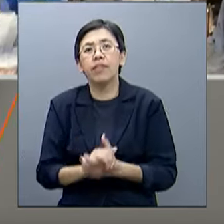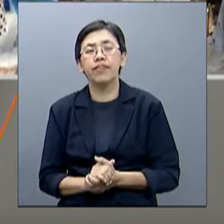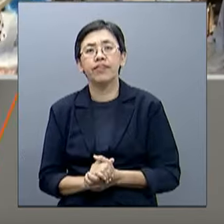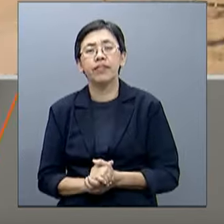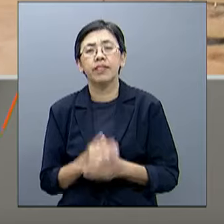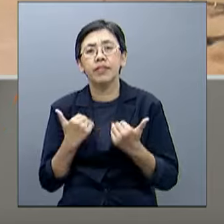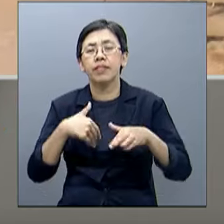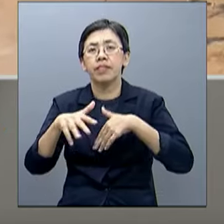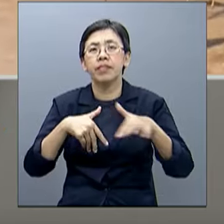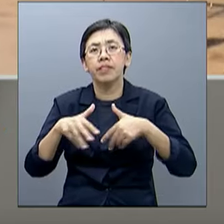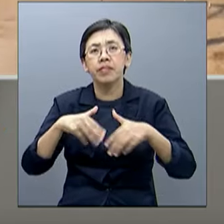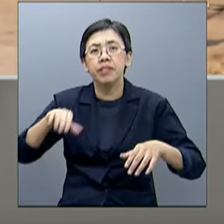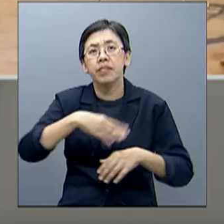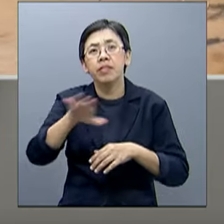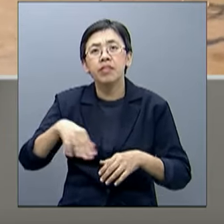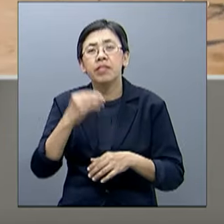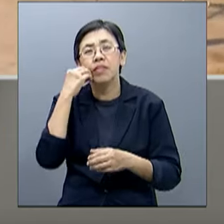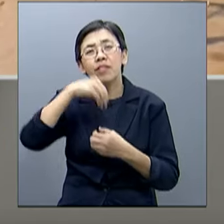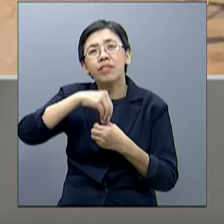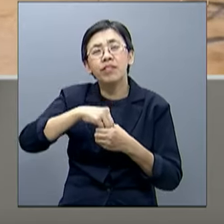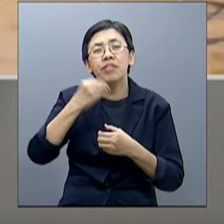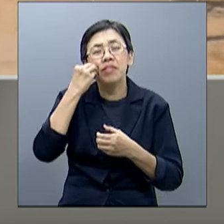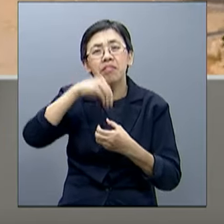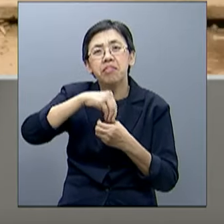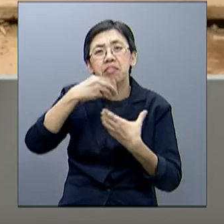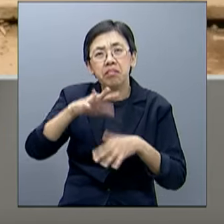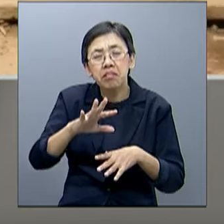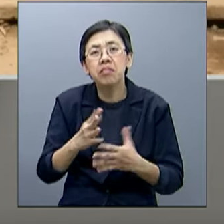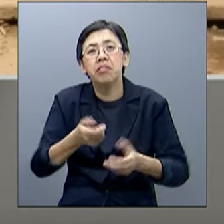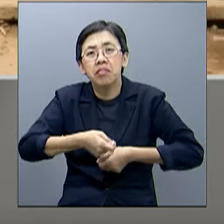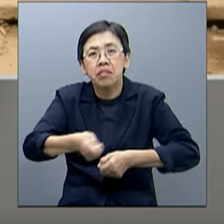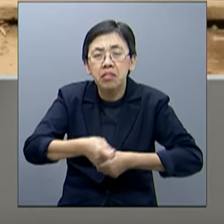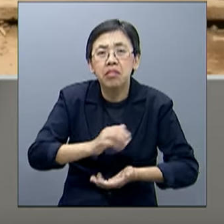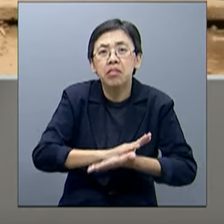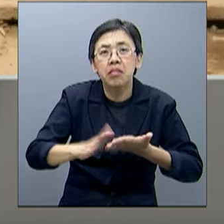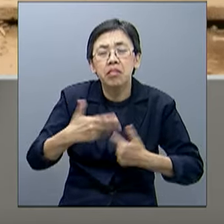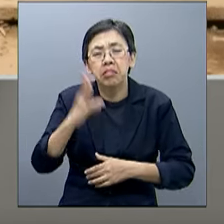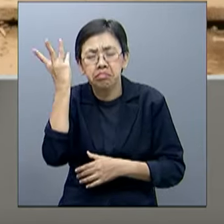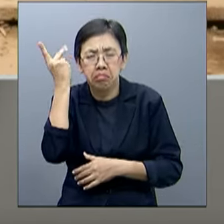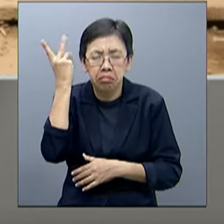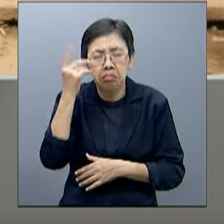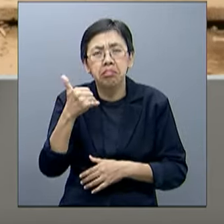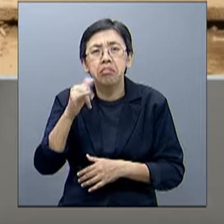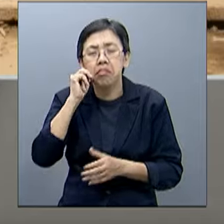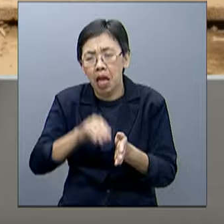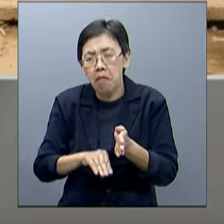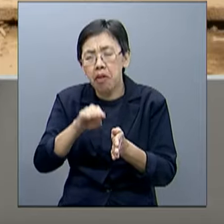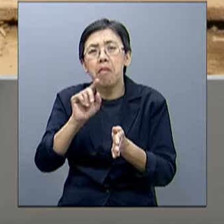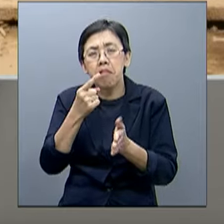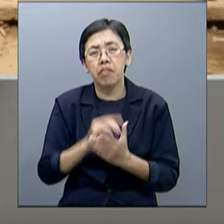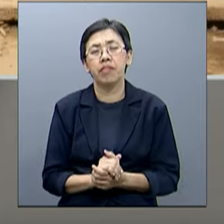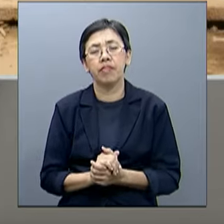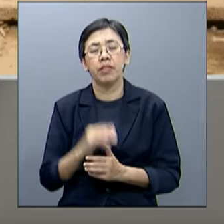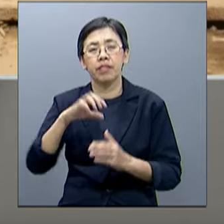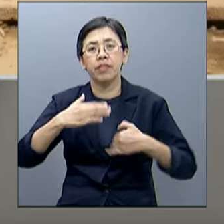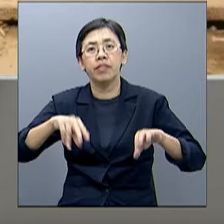ที่ชาวบ้านซึ่งเข้าไปพักอาศัยอยู่ภายในบ้านแล้วแล้วก็เข้าไปทำความสะอาดเริ่มกังวลกันอีกครั้งหนึ่งครับขณะที่กรมชลประท